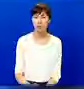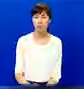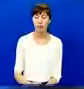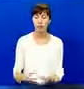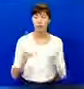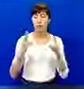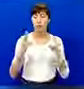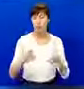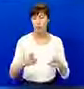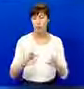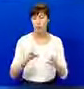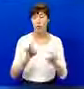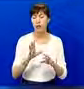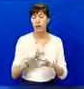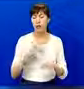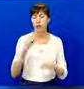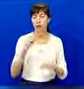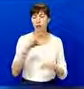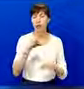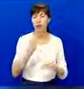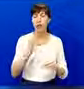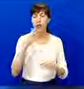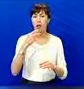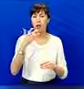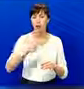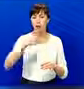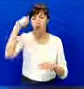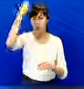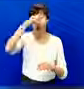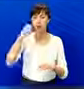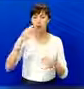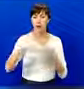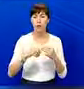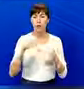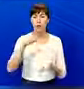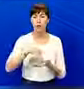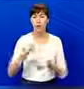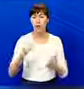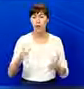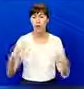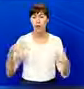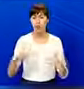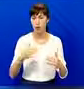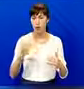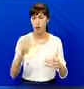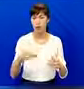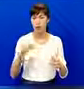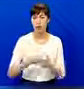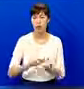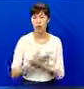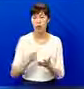Қылмыс хроникасына тоқталсақ, Кентау қаласында тапатал түсте 30 жастағы жігіт жергілікті қала тұрғынына тап беріп, оның бағалы заттар